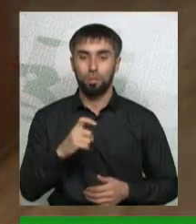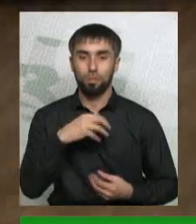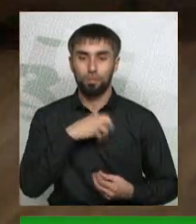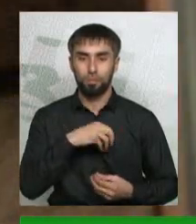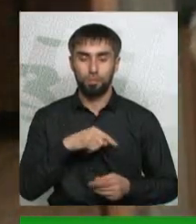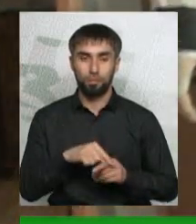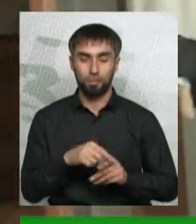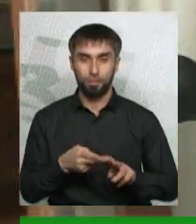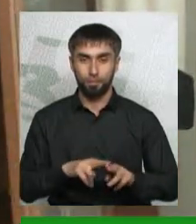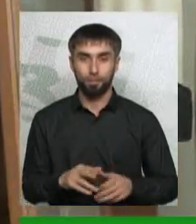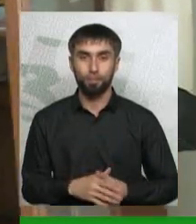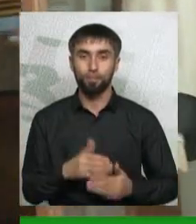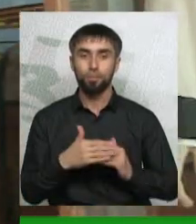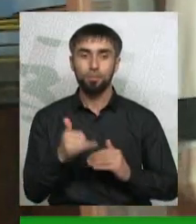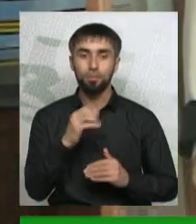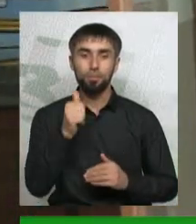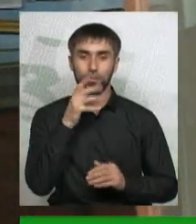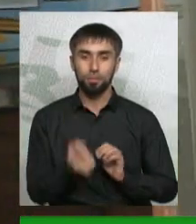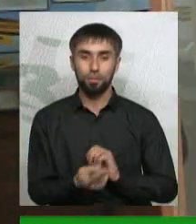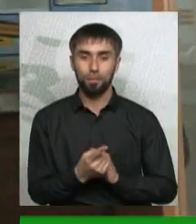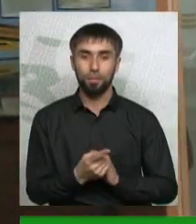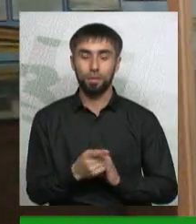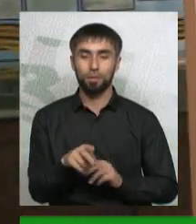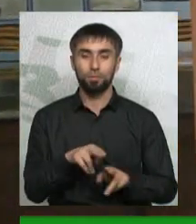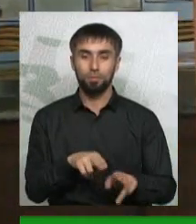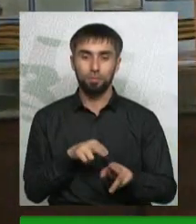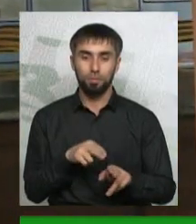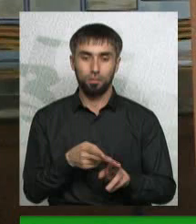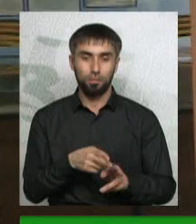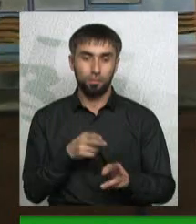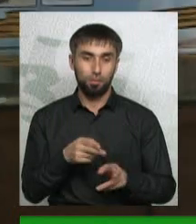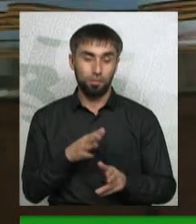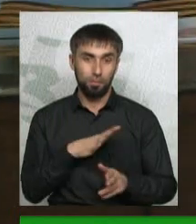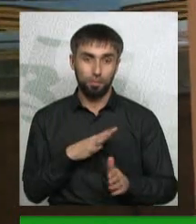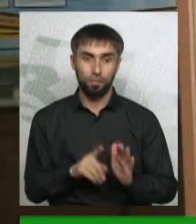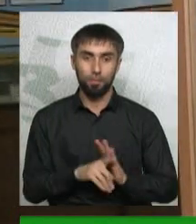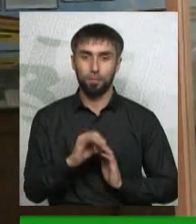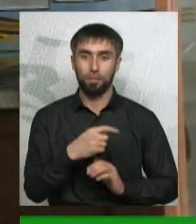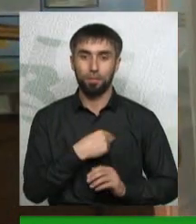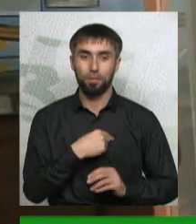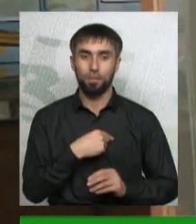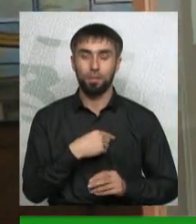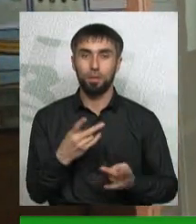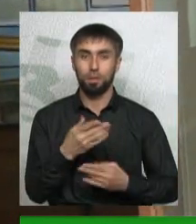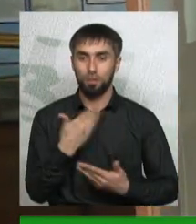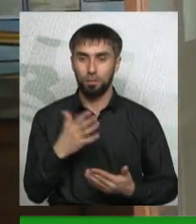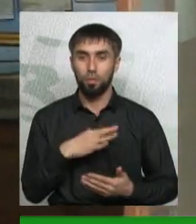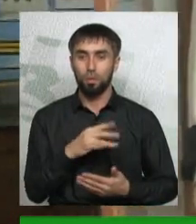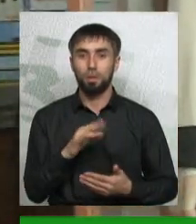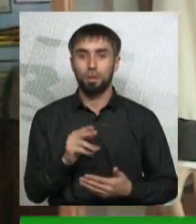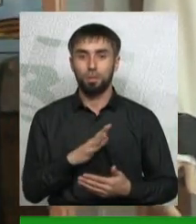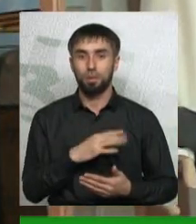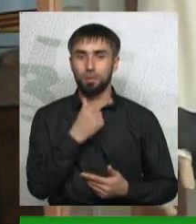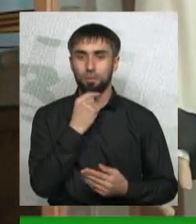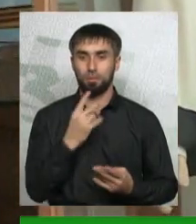1-2 выстрелов. Позже уже, когда появилось стрелковое оружие, вот оно, стрелковое оружие, их надобность отпала, они служили как